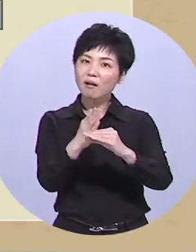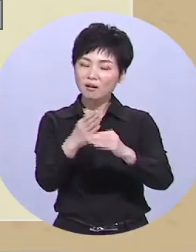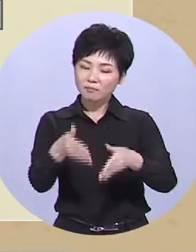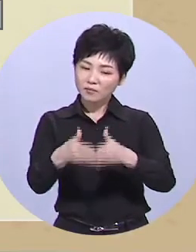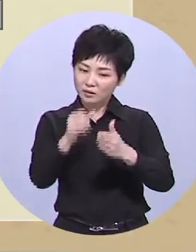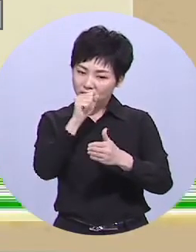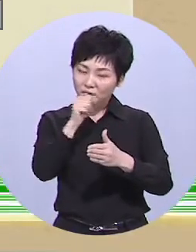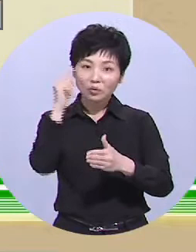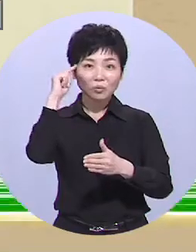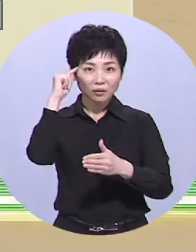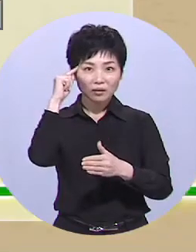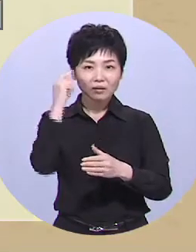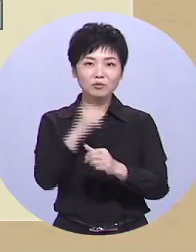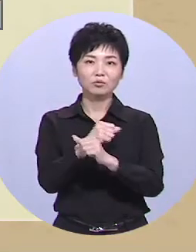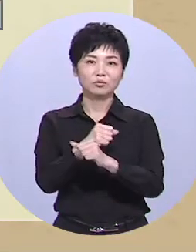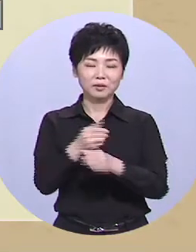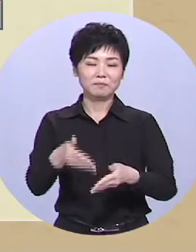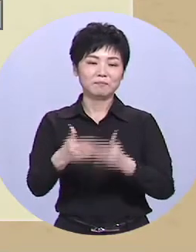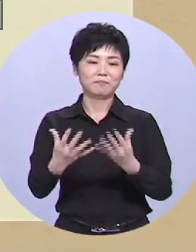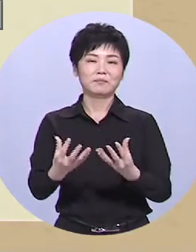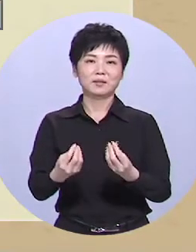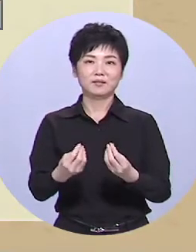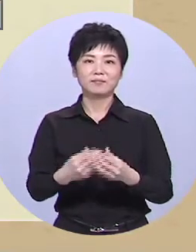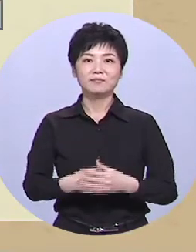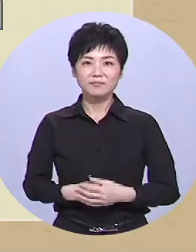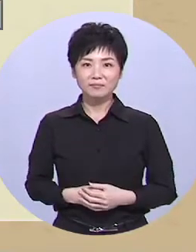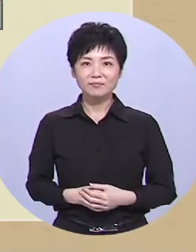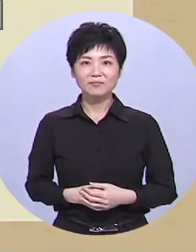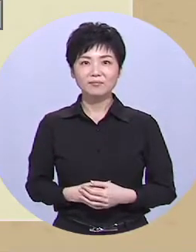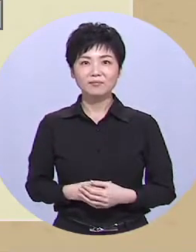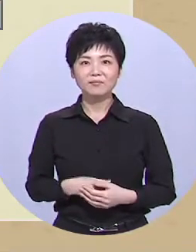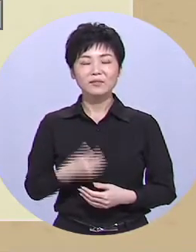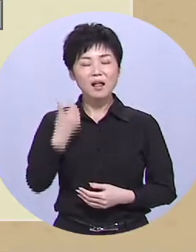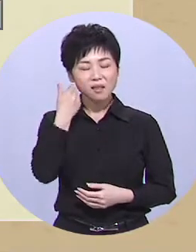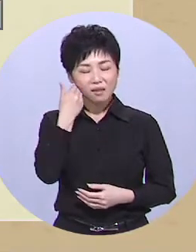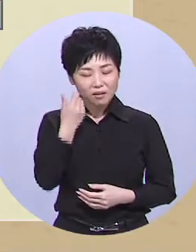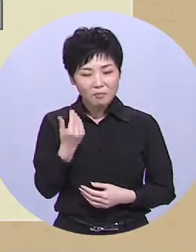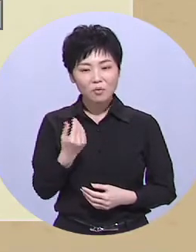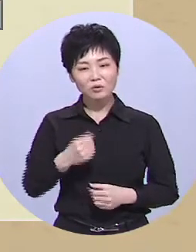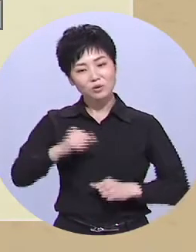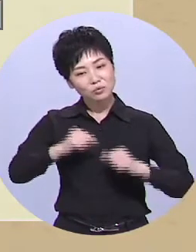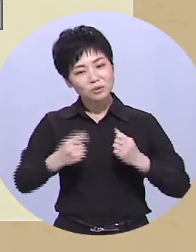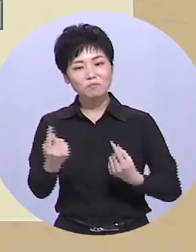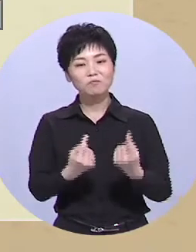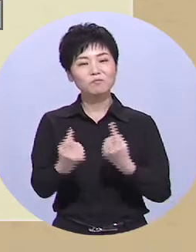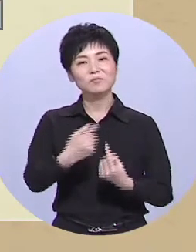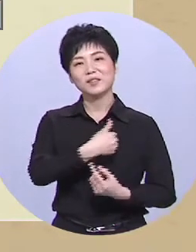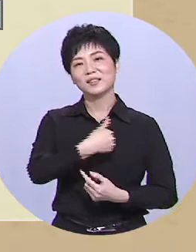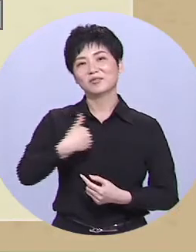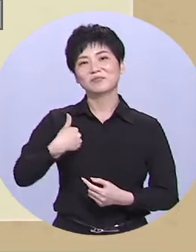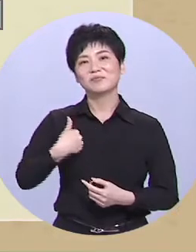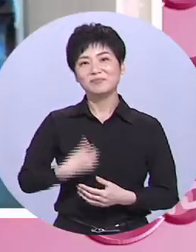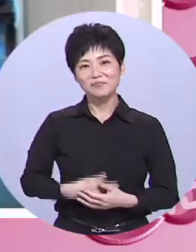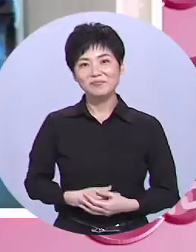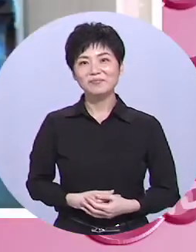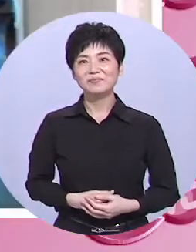の中心にみんなの家を作ったことで、誰もが気軽に立ち寄れるスポットになると期待されています